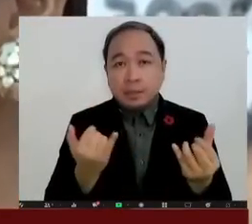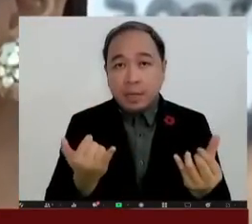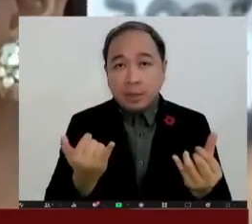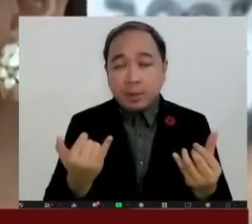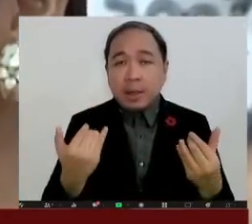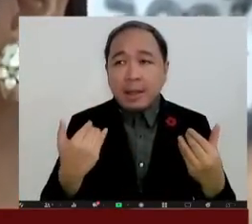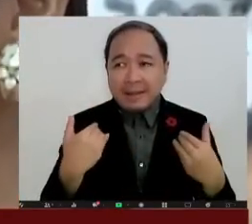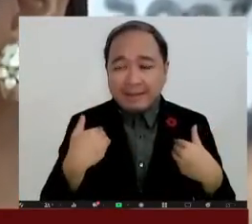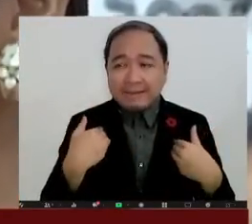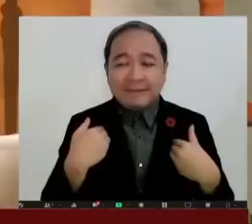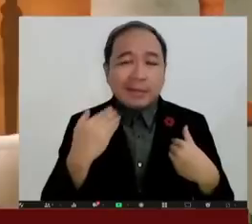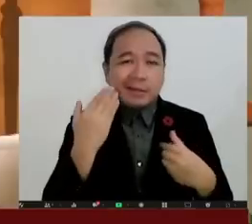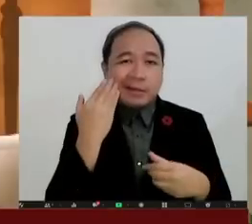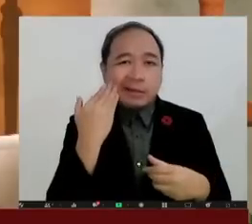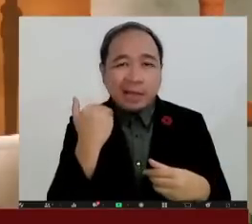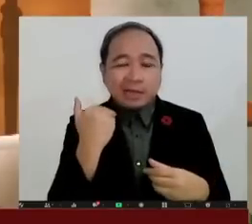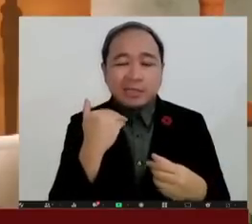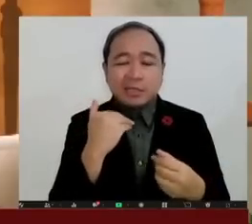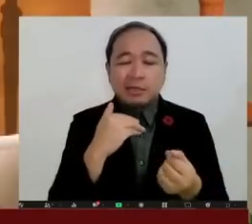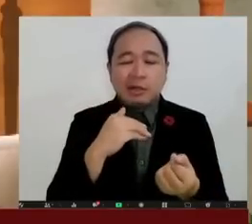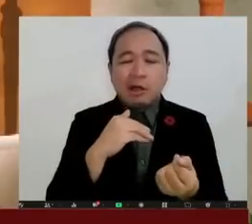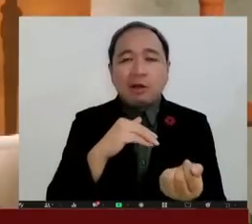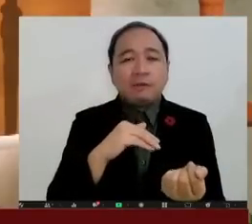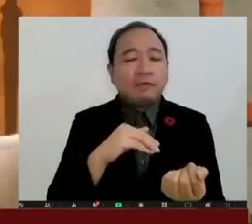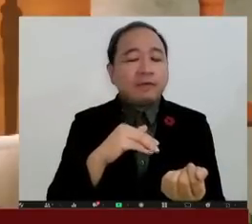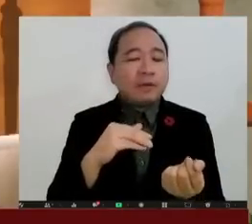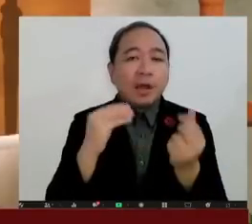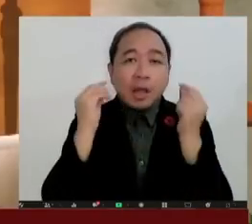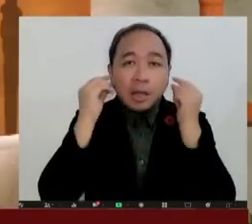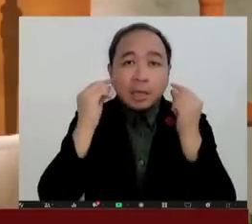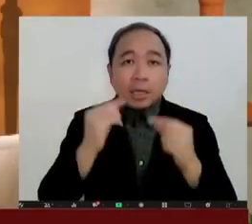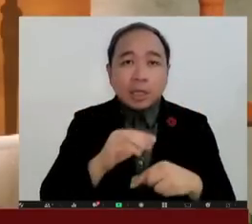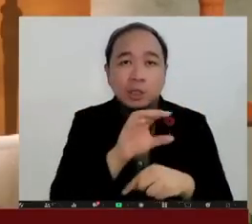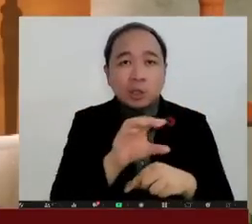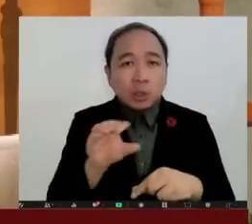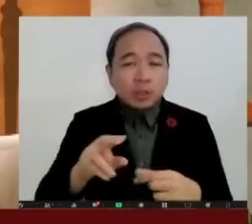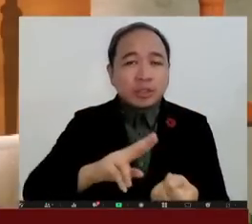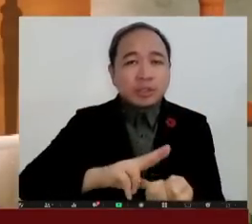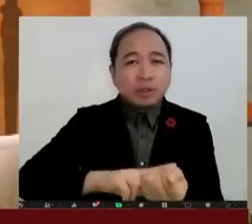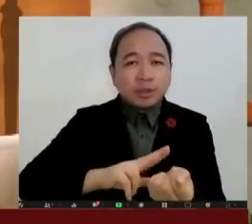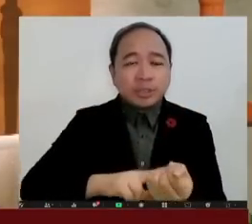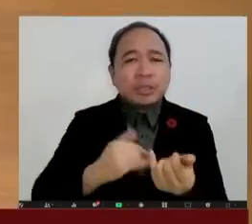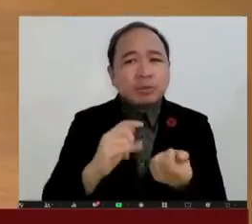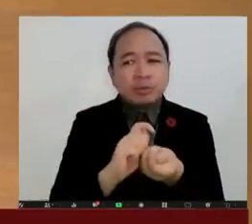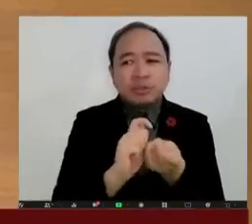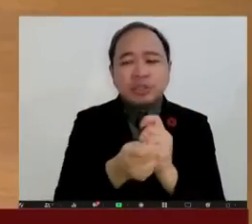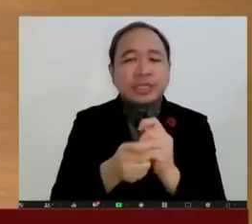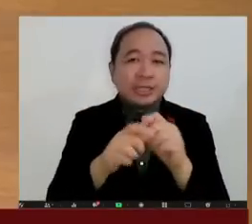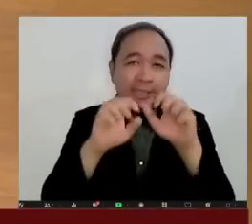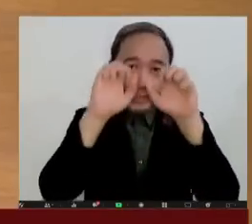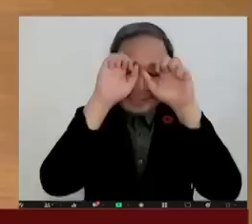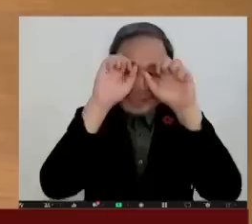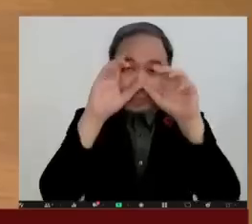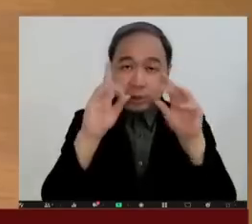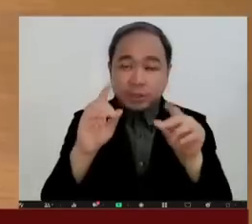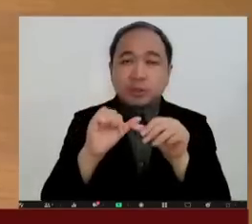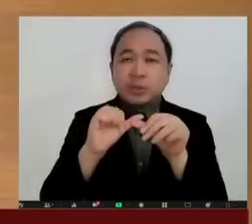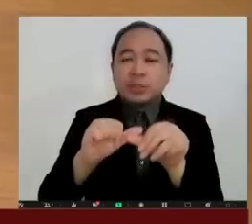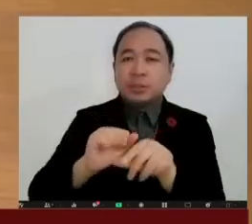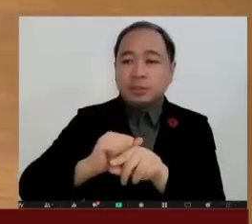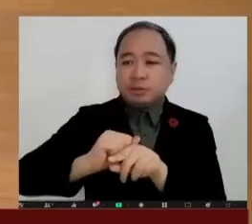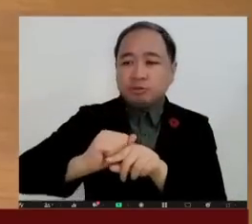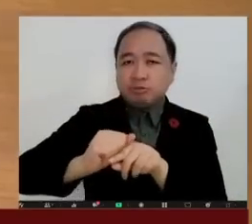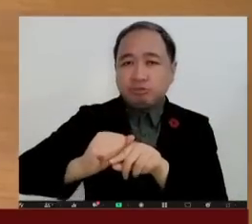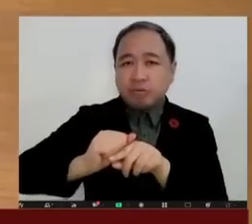doktor at mga nurse sa pamamagitan ng mga reforma sa edukasyon, patuloy na pagsasanay at paniniguro